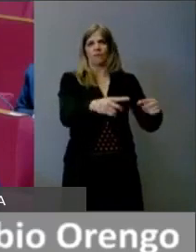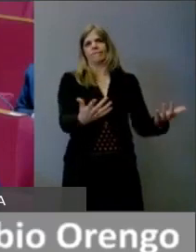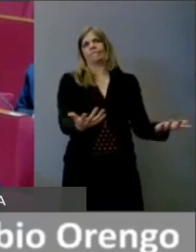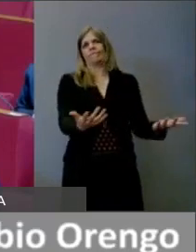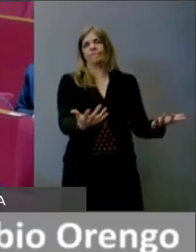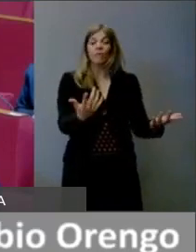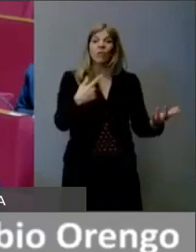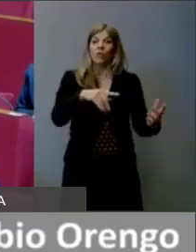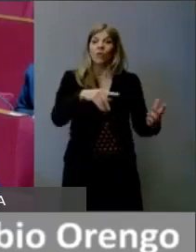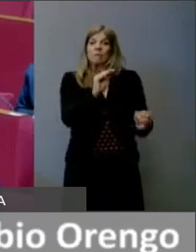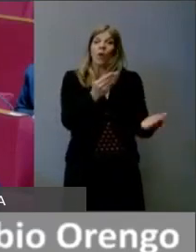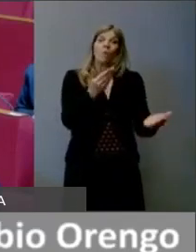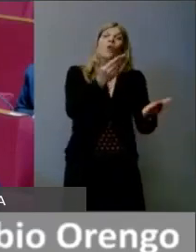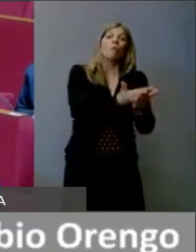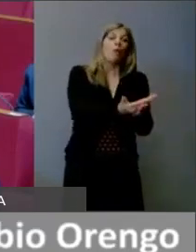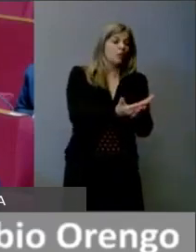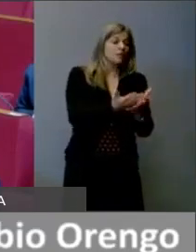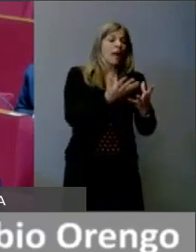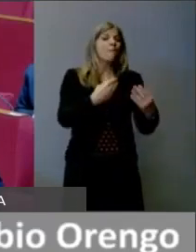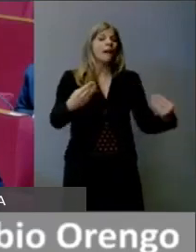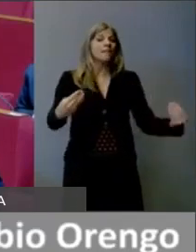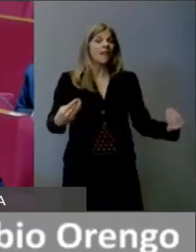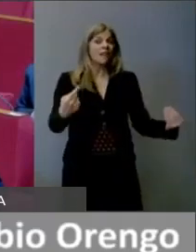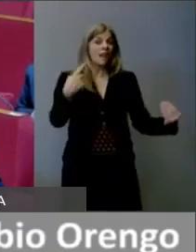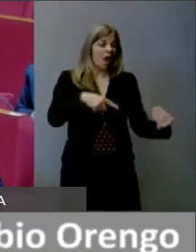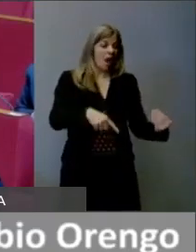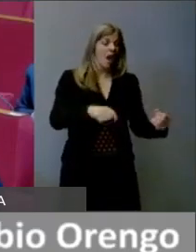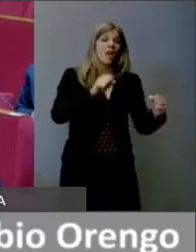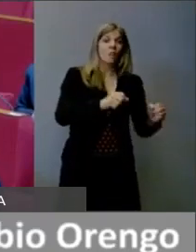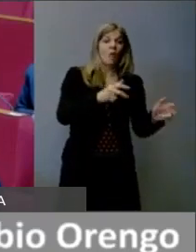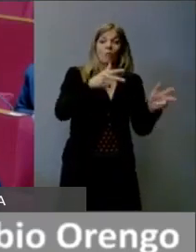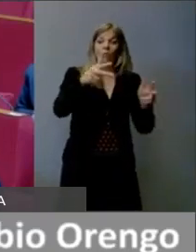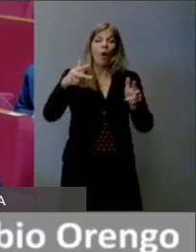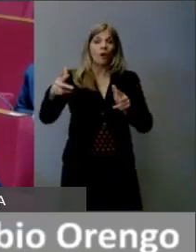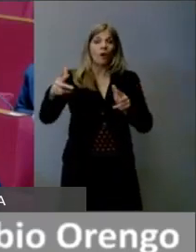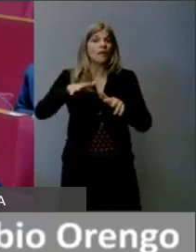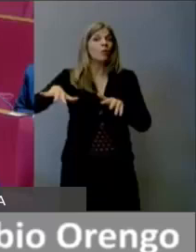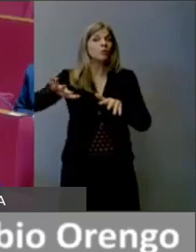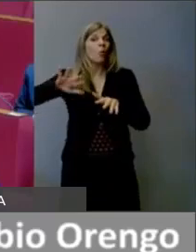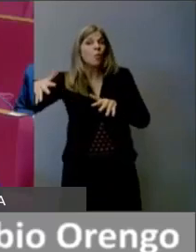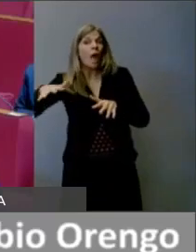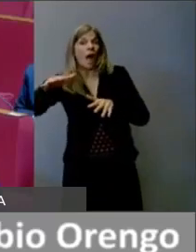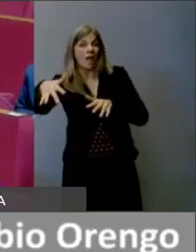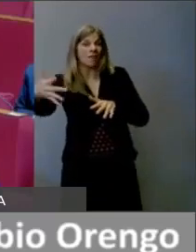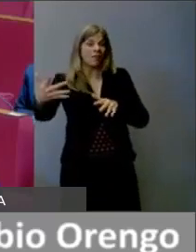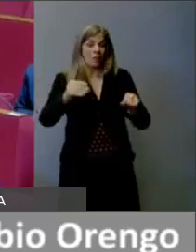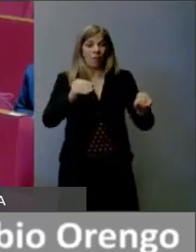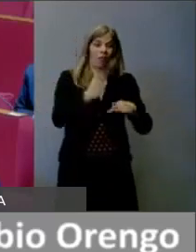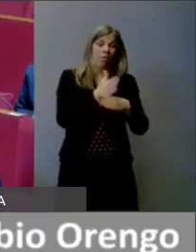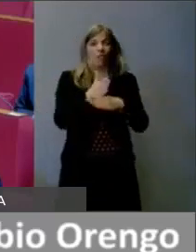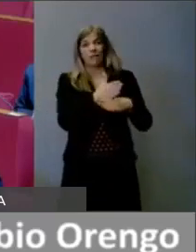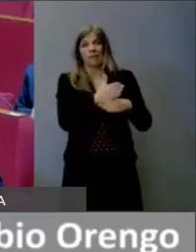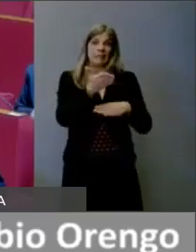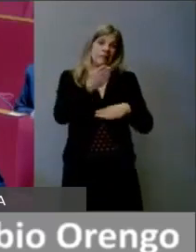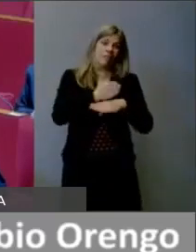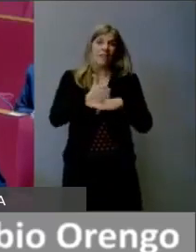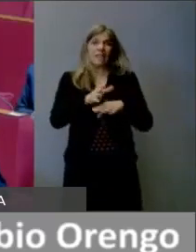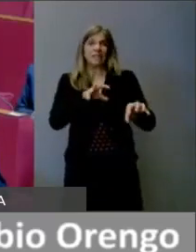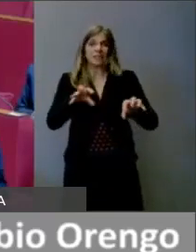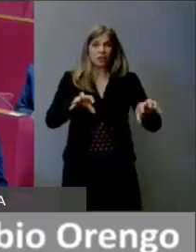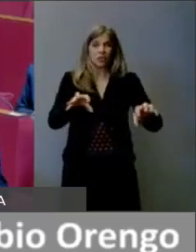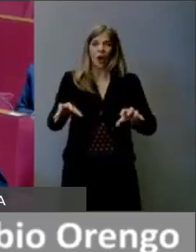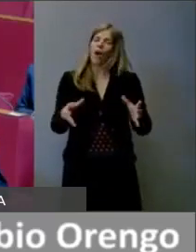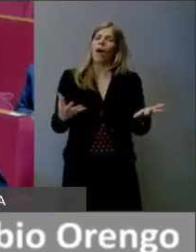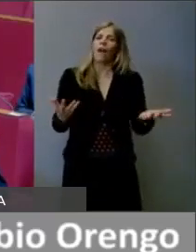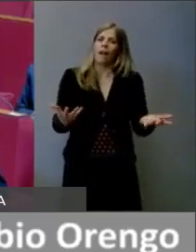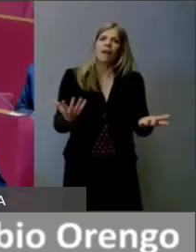altri luoghi questi materiali per poter essere lavorati e ora appunto chiediamo eventualmente se